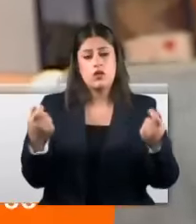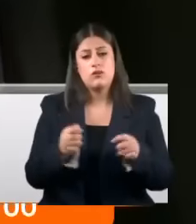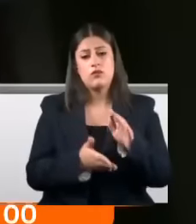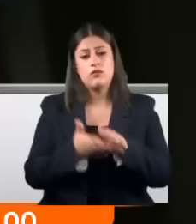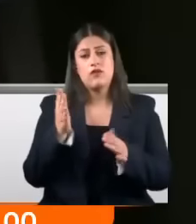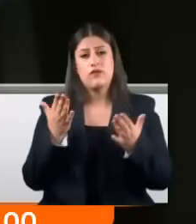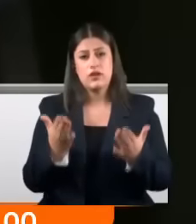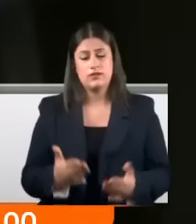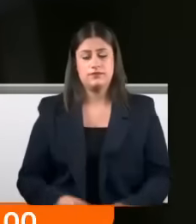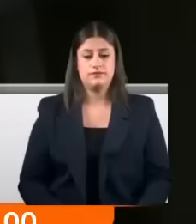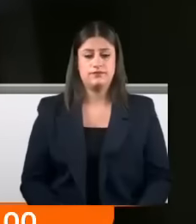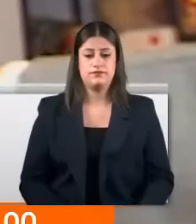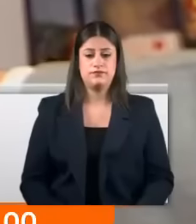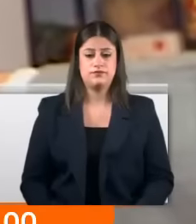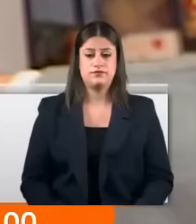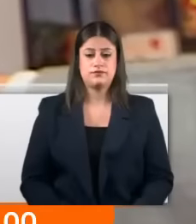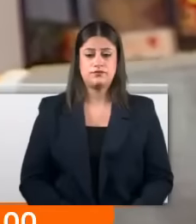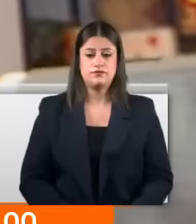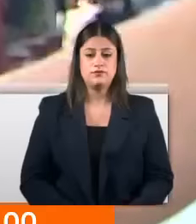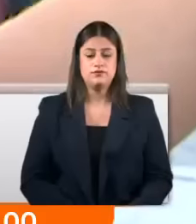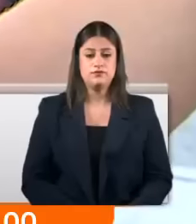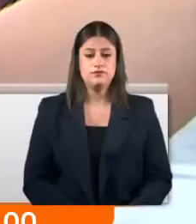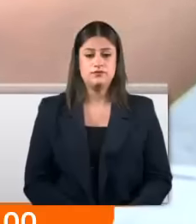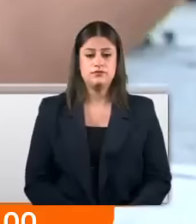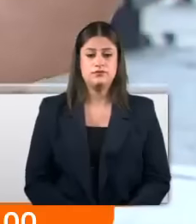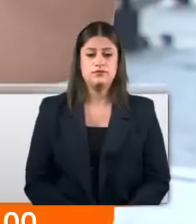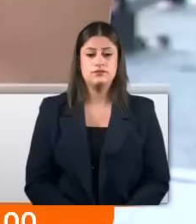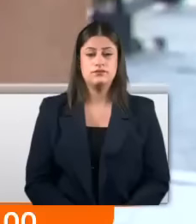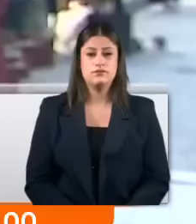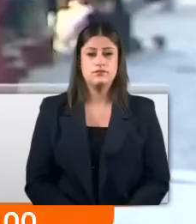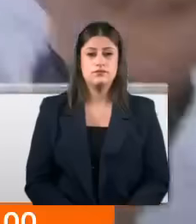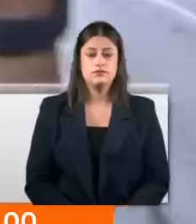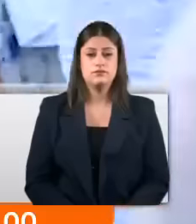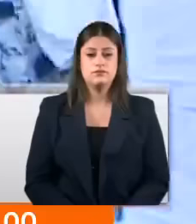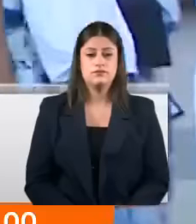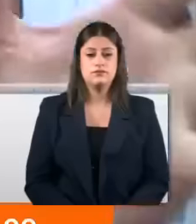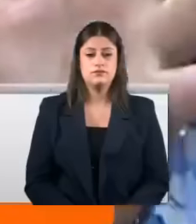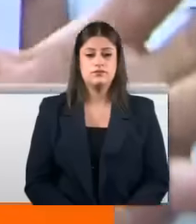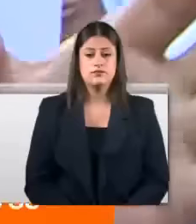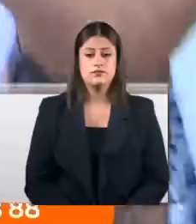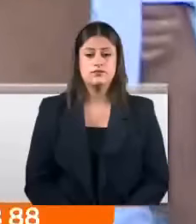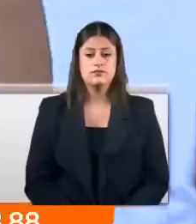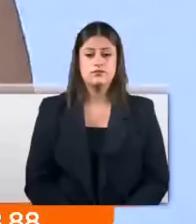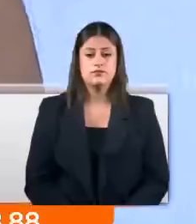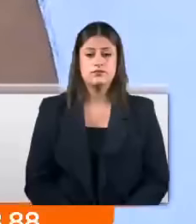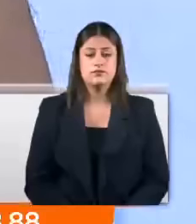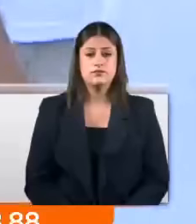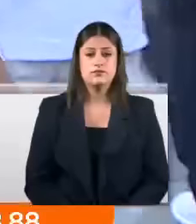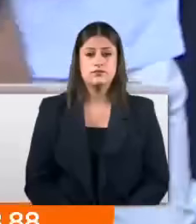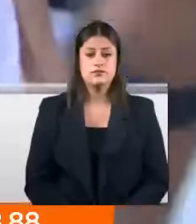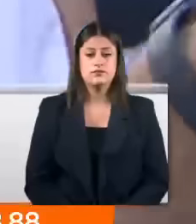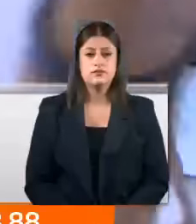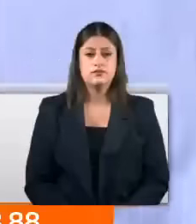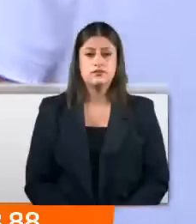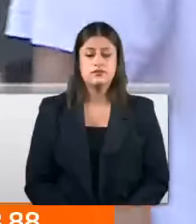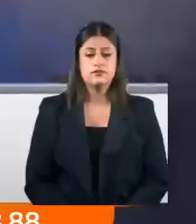bozulmuş, dolaptaki bütün sebze meyve bozulmuş, her şey bozulmuş yani. Hani hiçbir şekilde müşteriyi yukarı çıkaramıyoruz. Ben bu kadar para ödüyorum ve burada elektrikten her zaman hiçbir